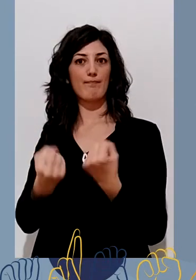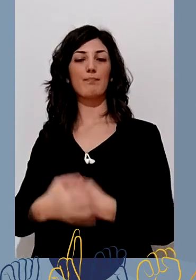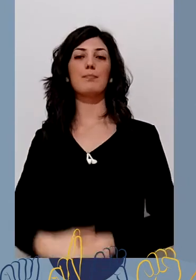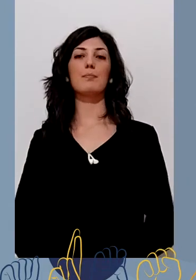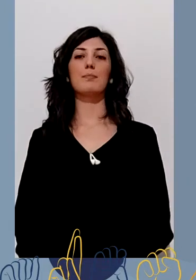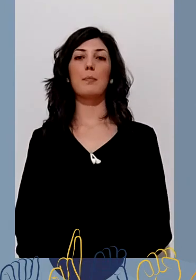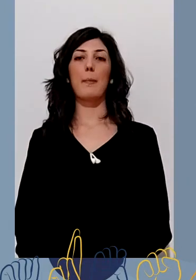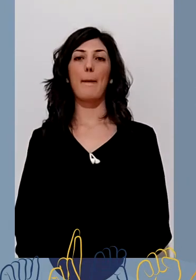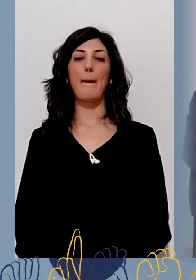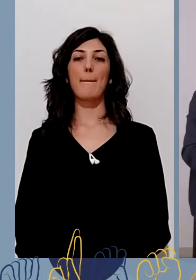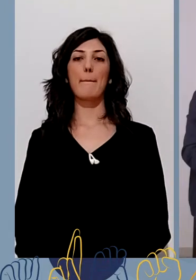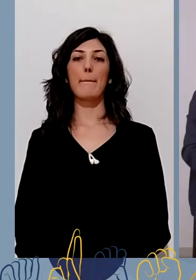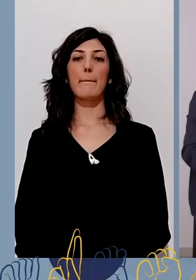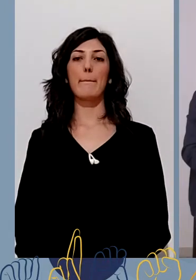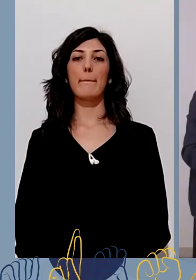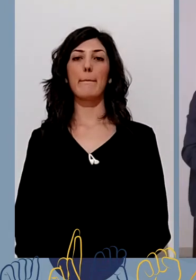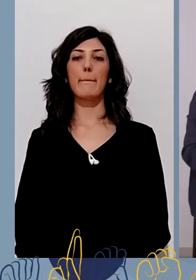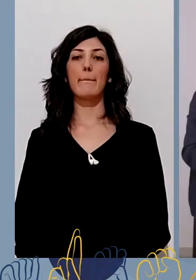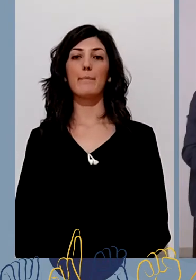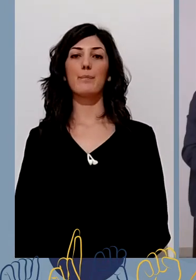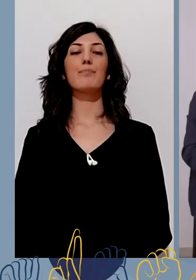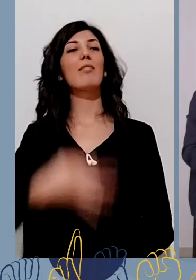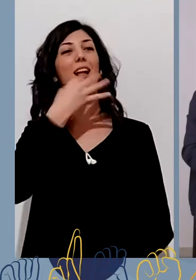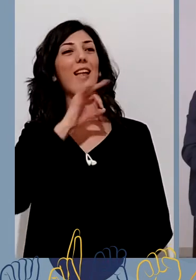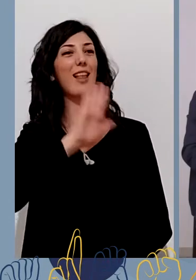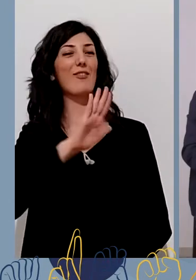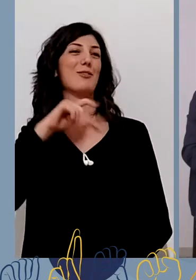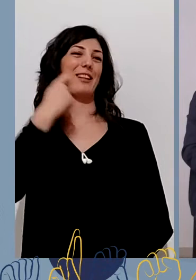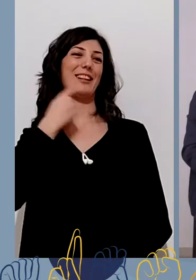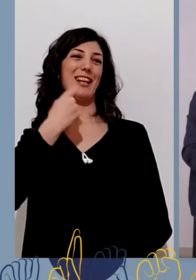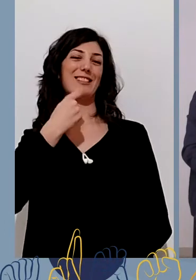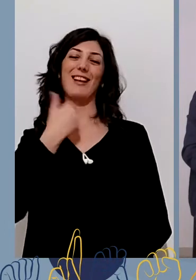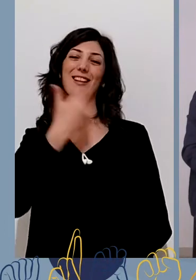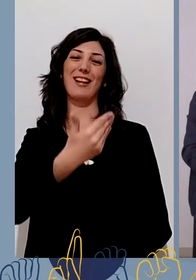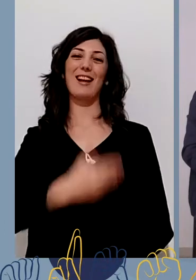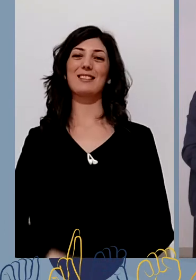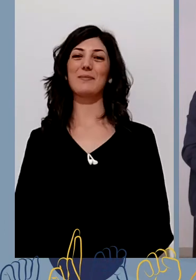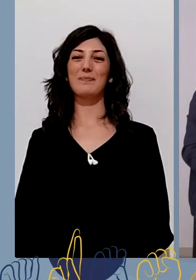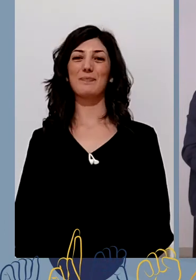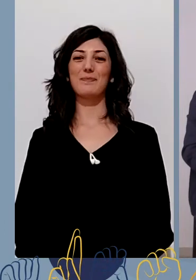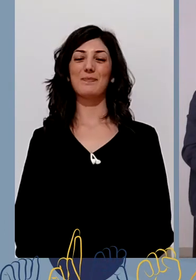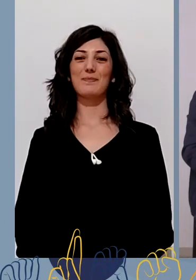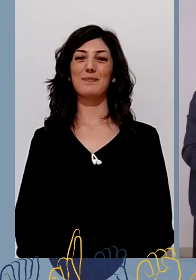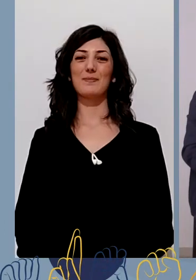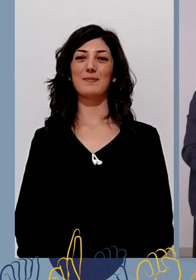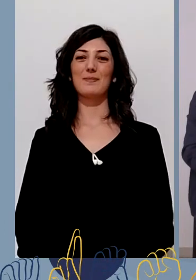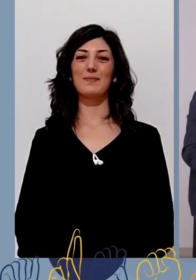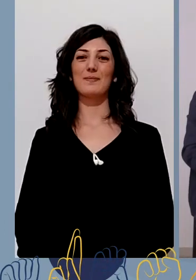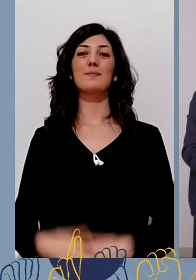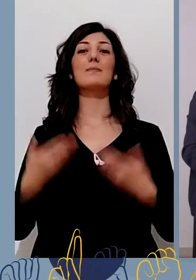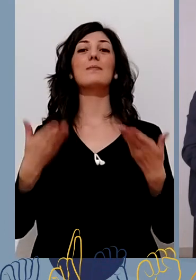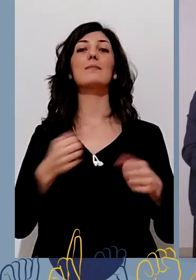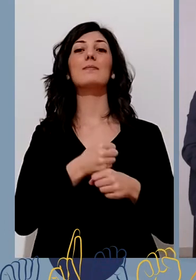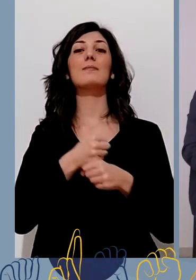La ringrazio per il suo intervento, è stato molto interessante. E adesso passiamo alla docente